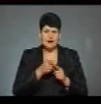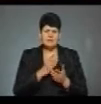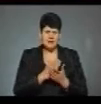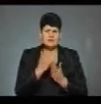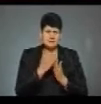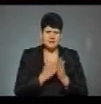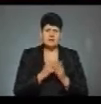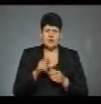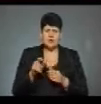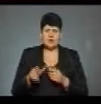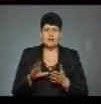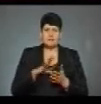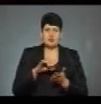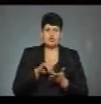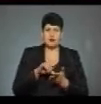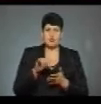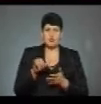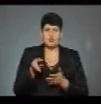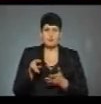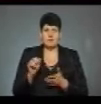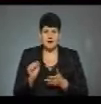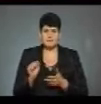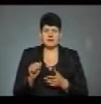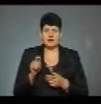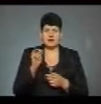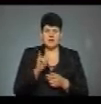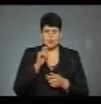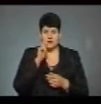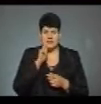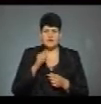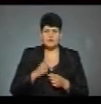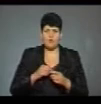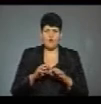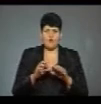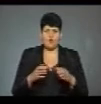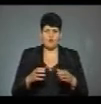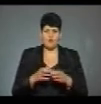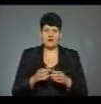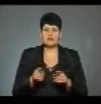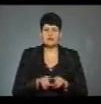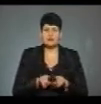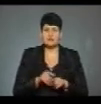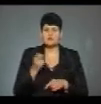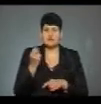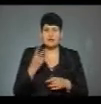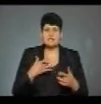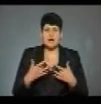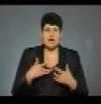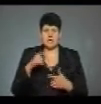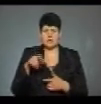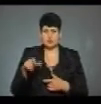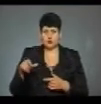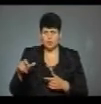цих людей, які були членами УГА і українських військових формувань. Також 12 акторів аматорського театрального гуртка